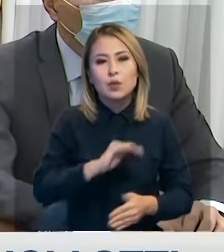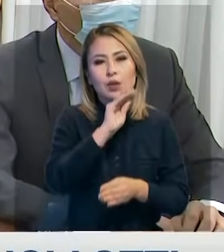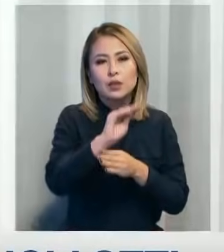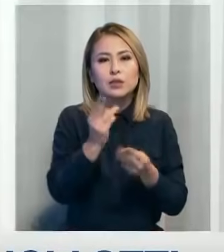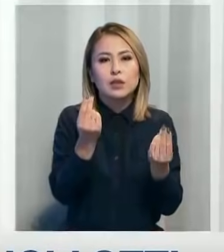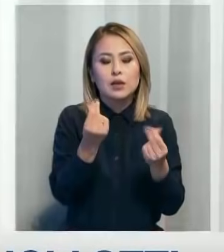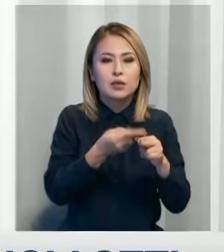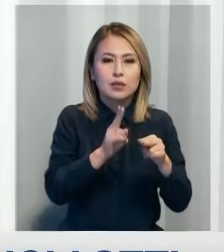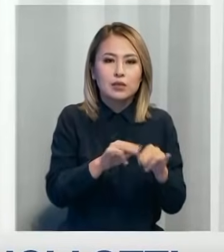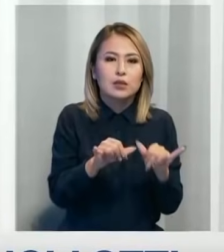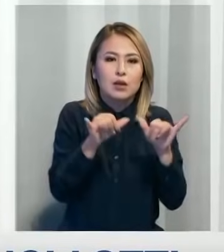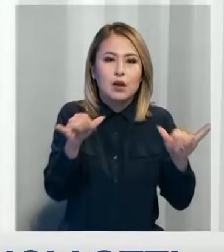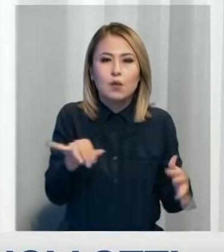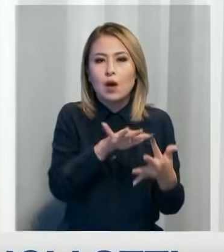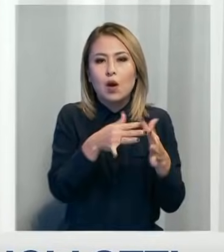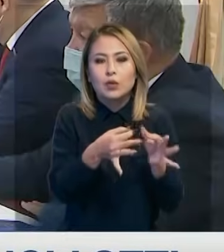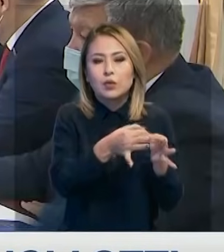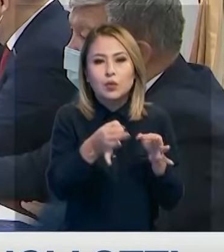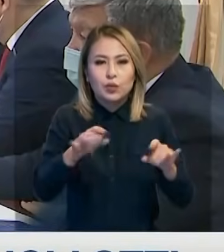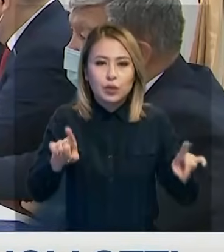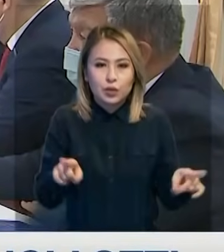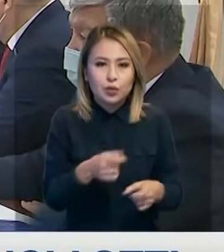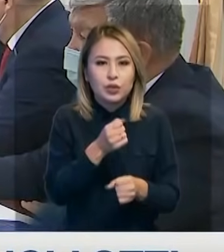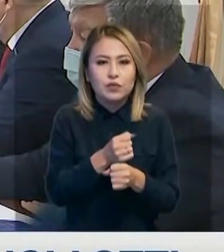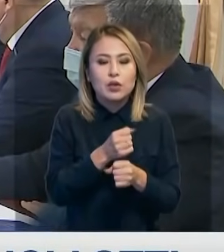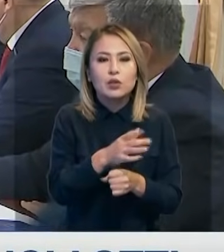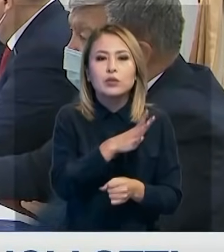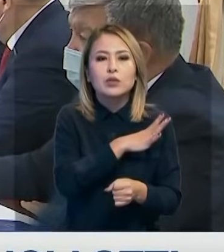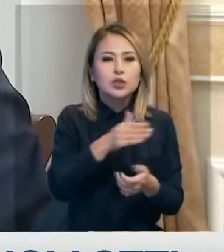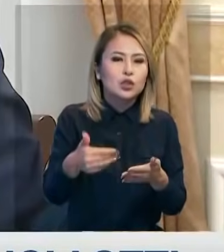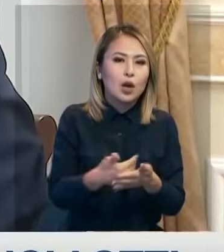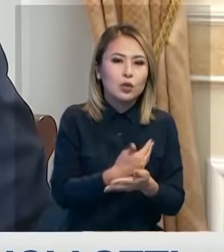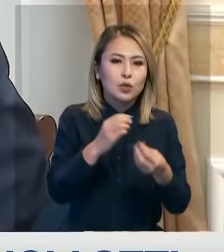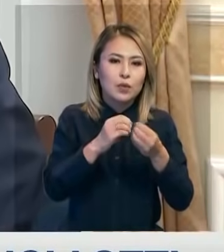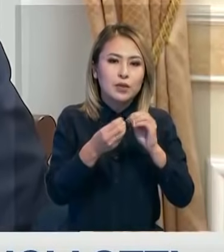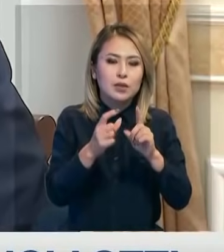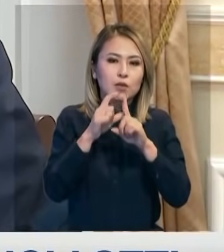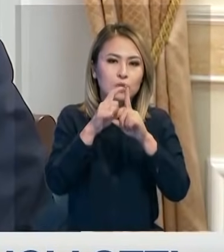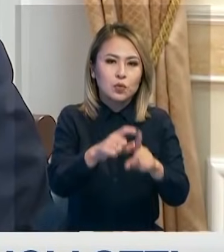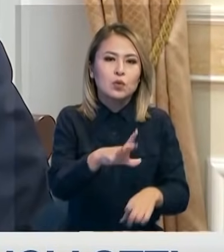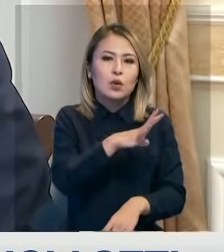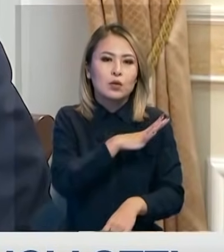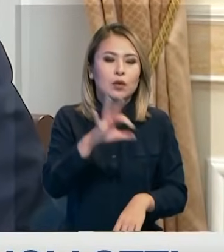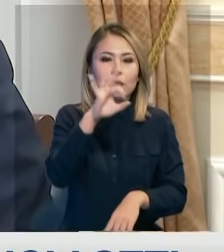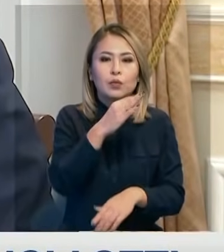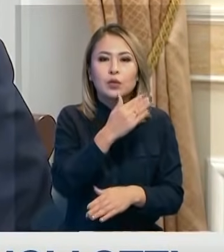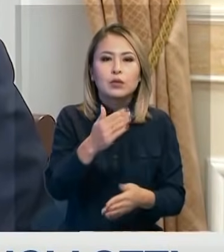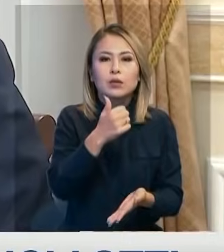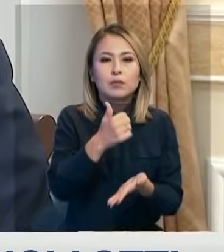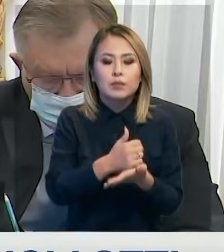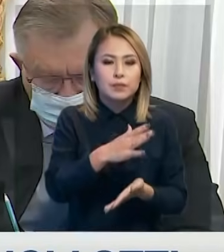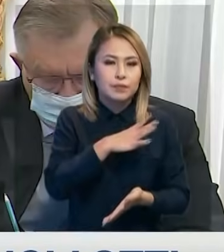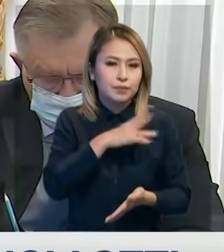азайту, олардың қаржылық дербестігін арттыру, ауылдарды өркендету, өңірлердің инфрақұрылымын шаңғырту мәселелері сөз